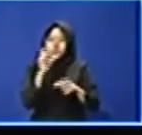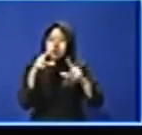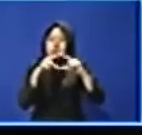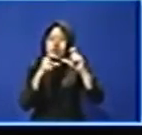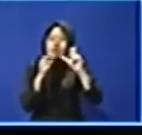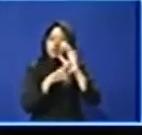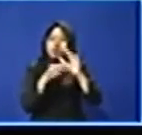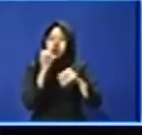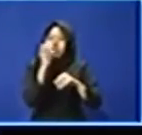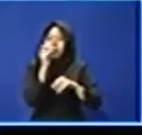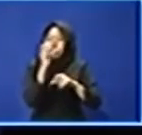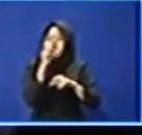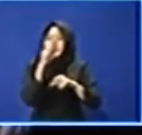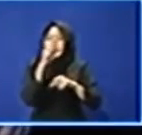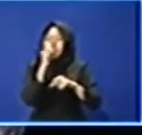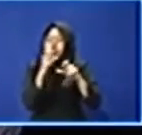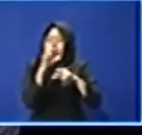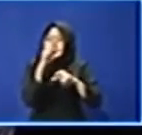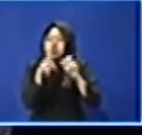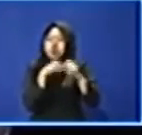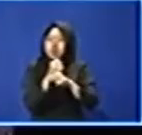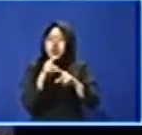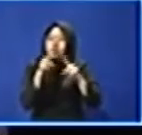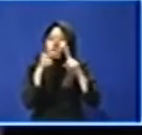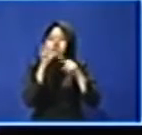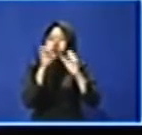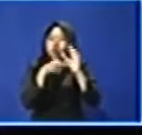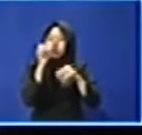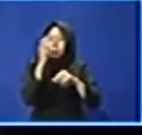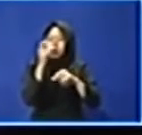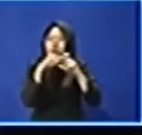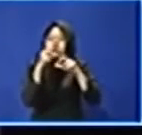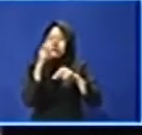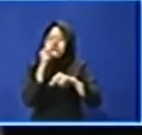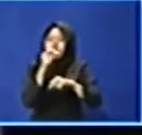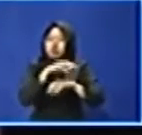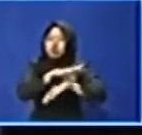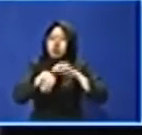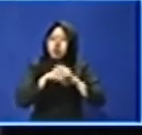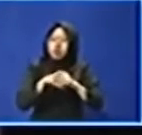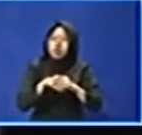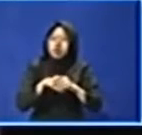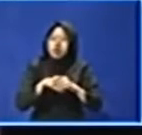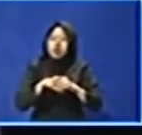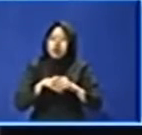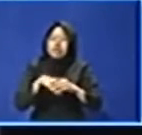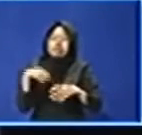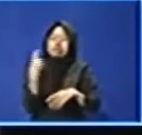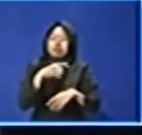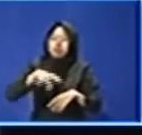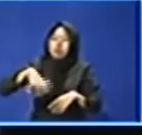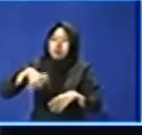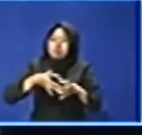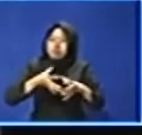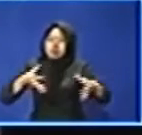banpol metrovin Ghazali Al Ghazali calon honorer suku Agan semuanya kita telah keluarga besar kami